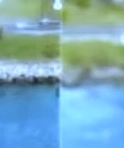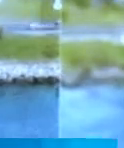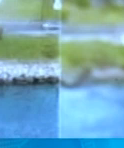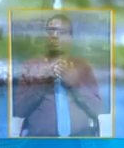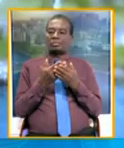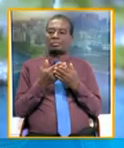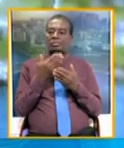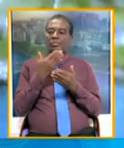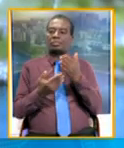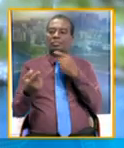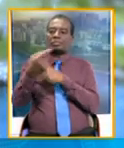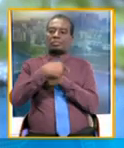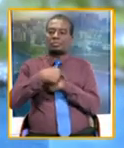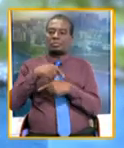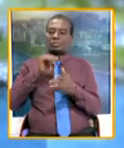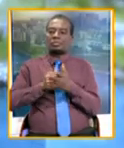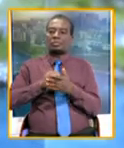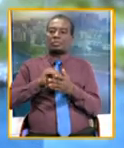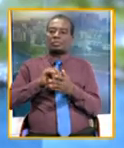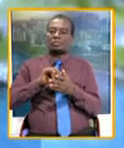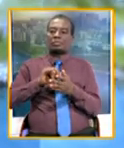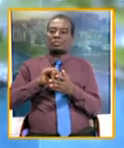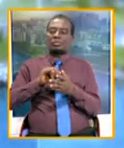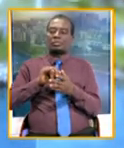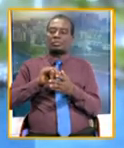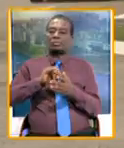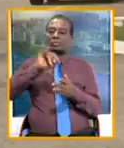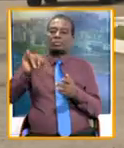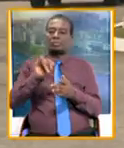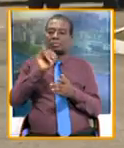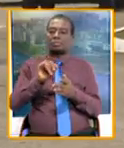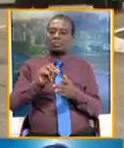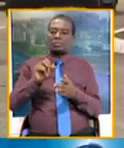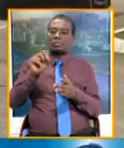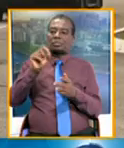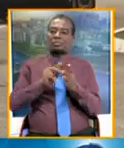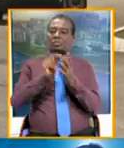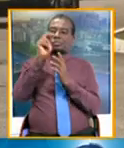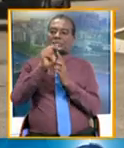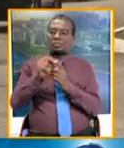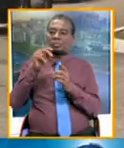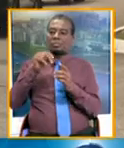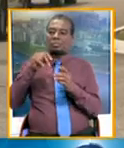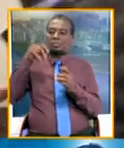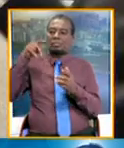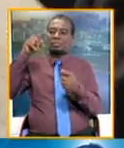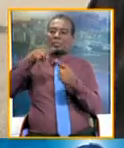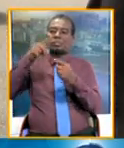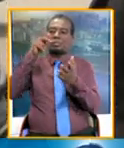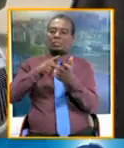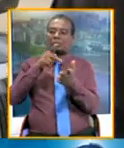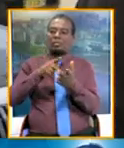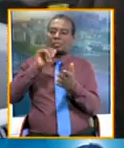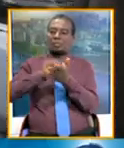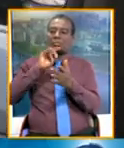Vous allez le voir en image. C'est ce jeudi 11 novembre que s'ouvre le Forum mondial de Paris pour la paix dans la capitale française. C'est